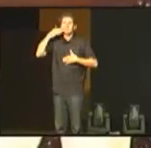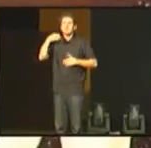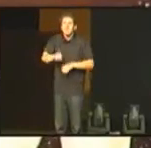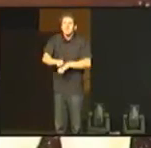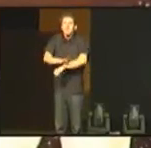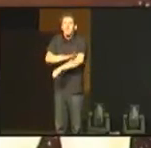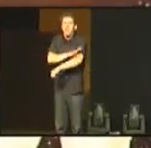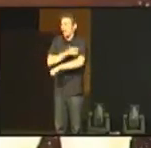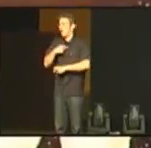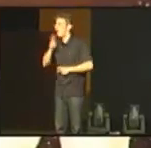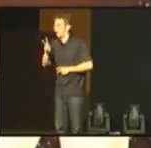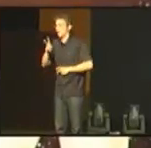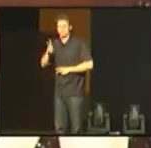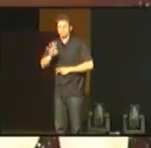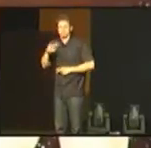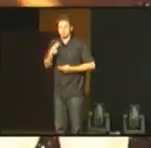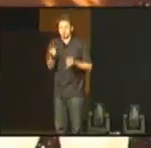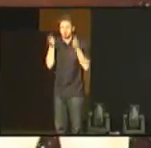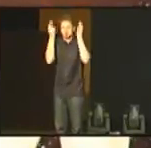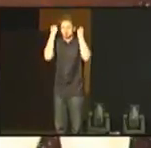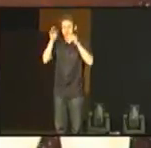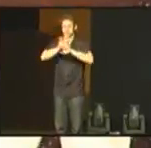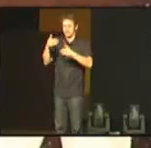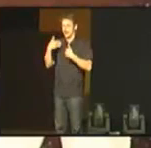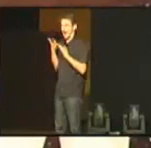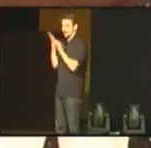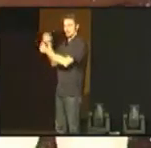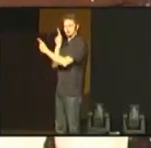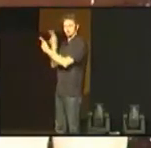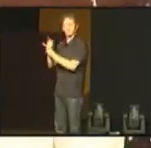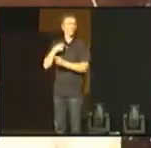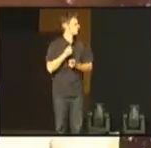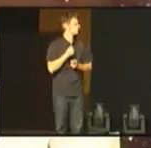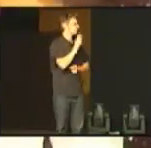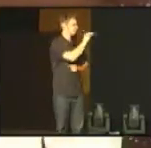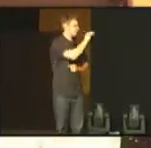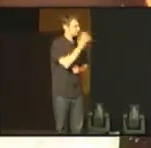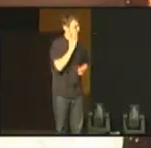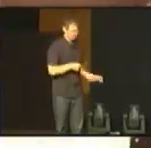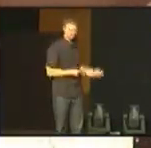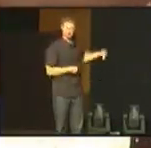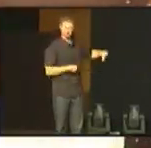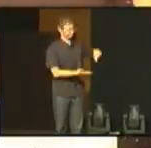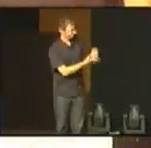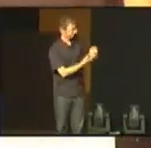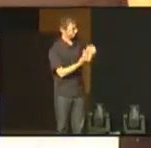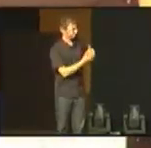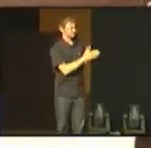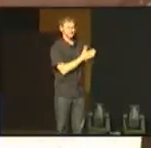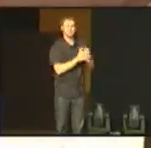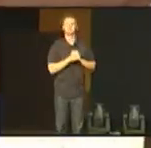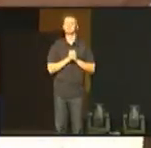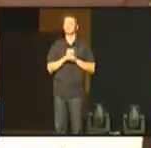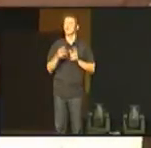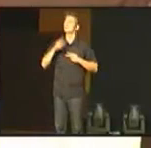tu no pots fer altra cosa que ajudar-lo. Per tant, Josep, jo seguiré parlant amb tu al meu costat. I simplement vull dir-vos